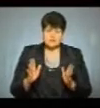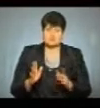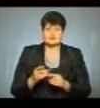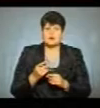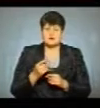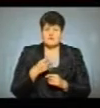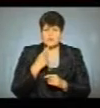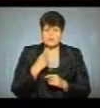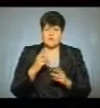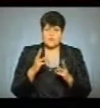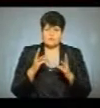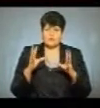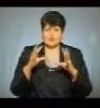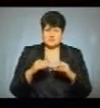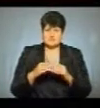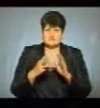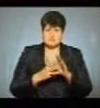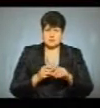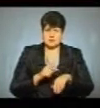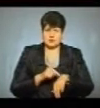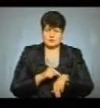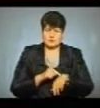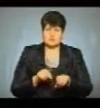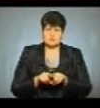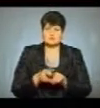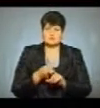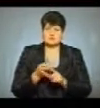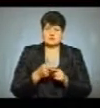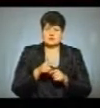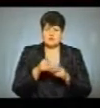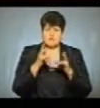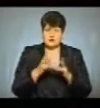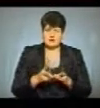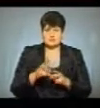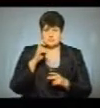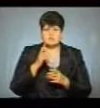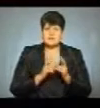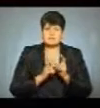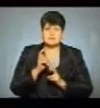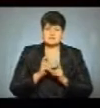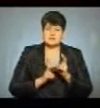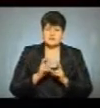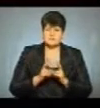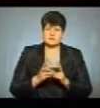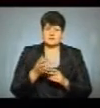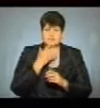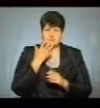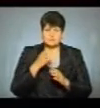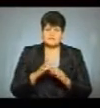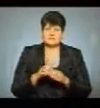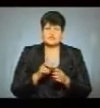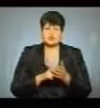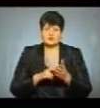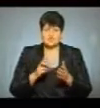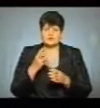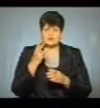За його словами, вогонь погасили у 18-й годині. Також через цю аварію комунальне підприємство «Тернопільміськтеплокомуненерго» відключило три котельні